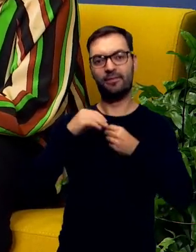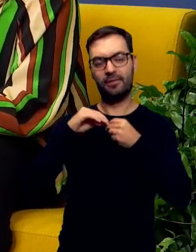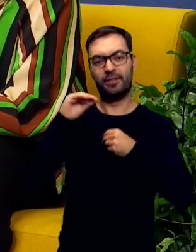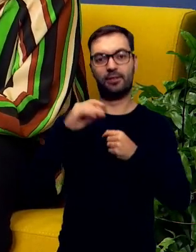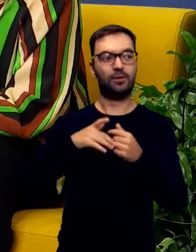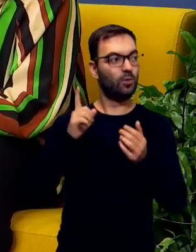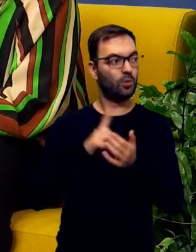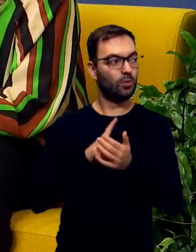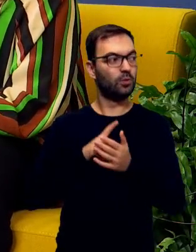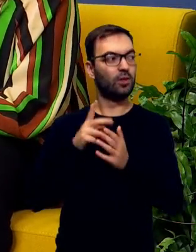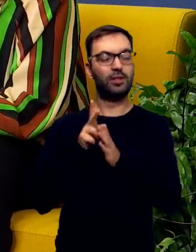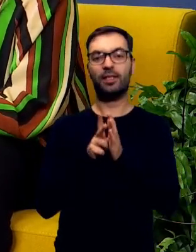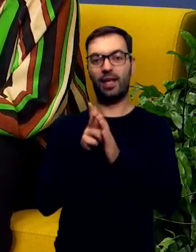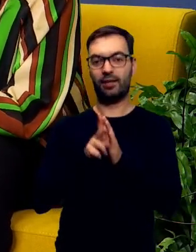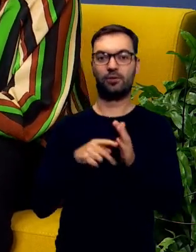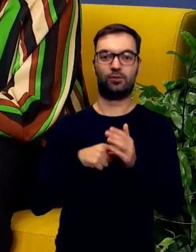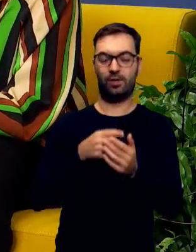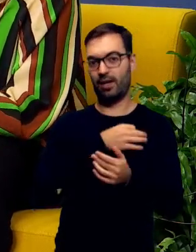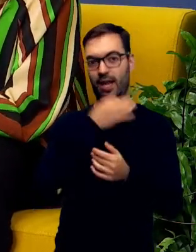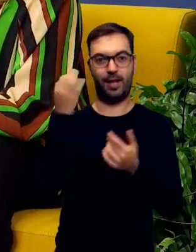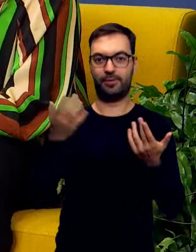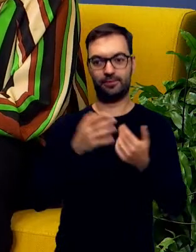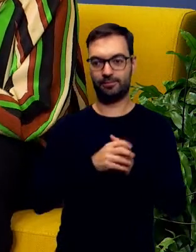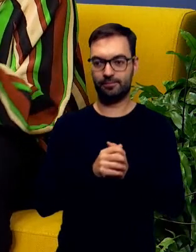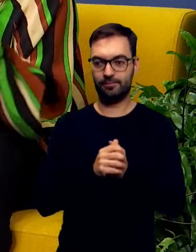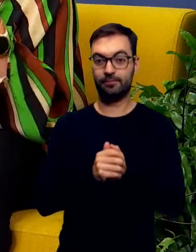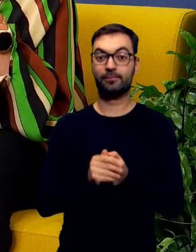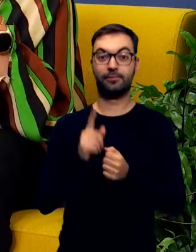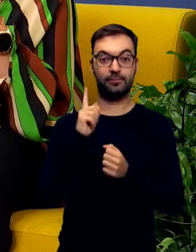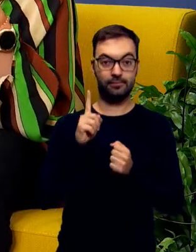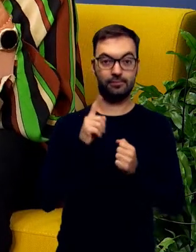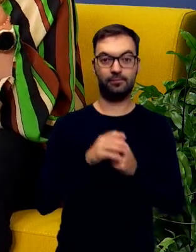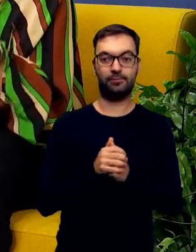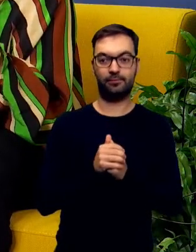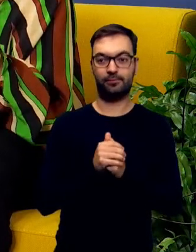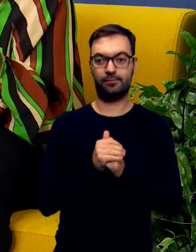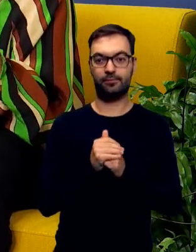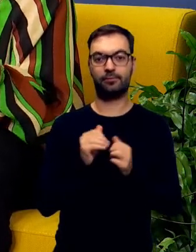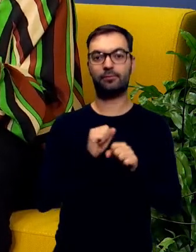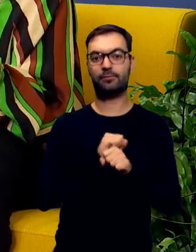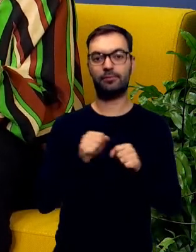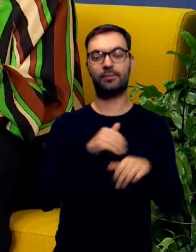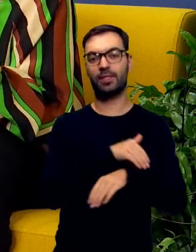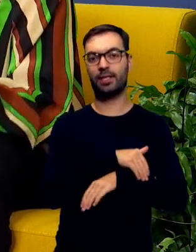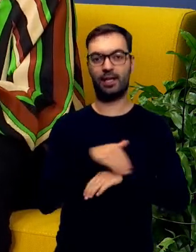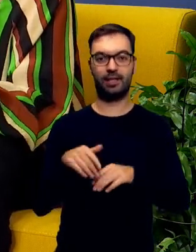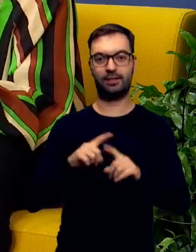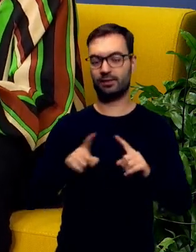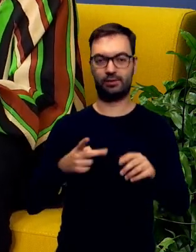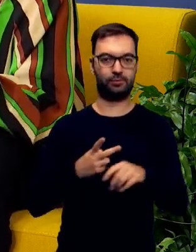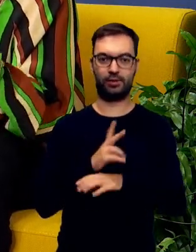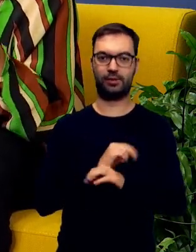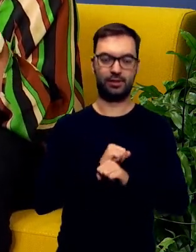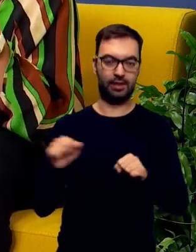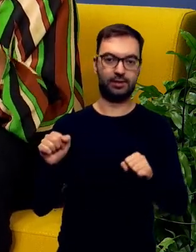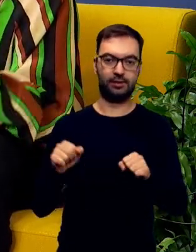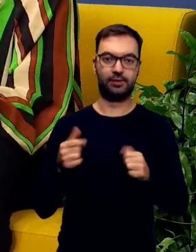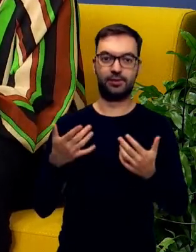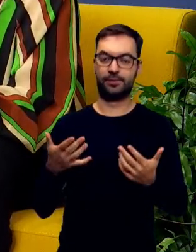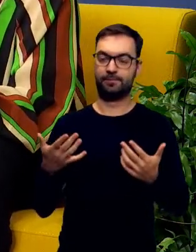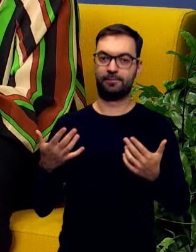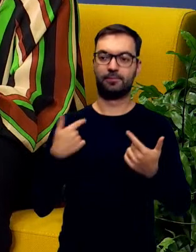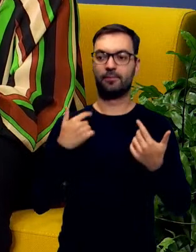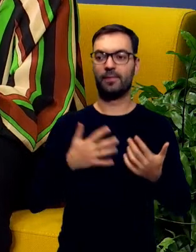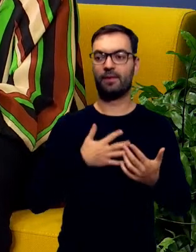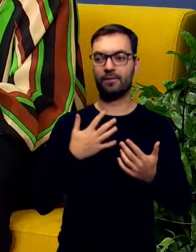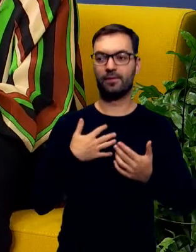szczegółów uda nam się nagrać, tym lepiej, tak? Mhm. Tymczasem jest pewna granica, której nie wolno przekraczać i myślę,